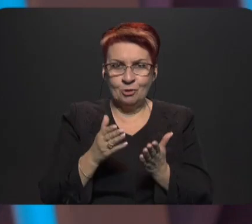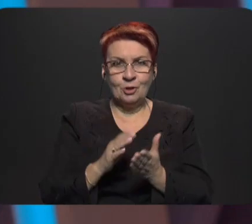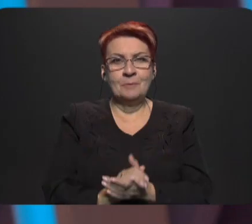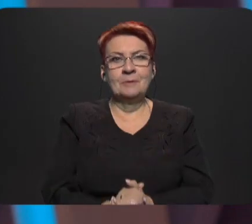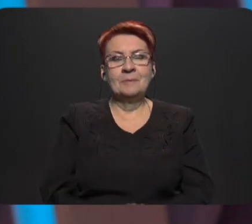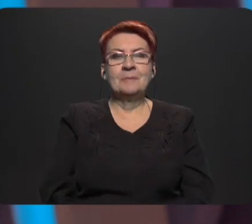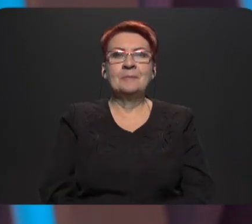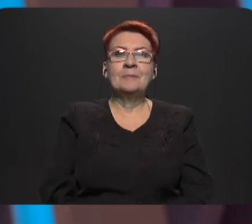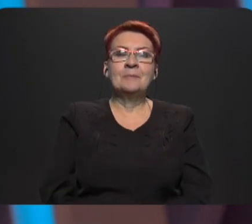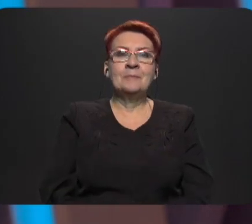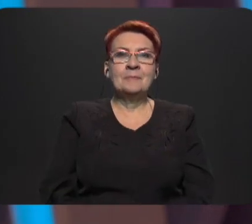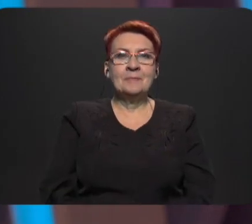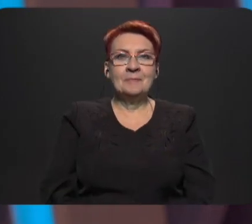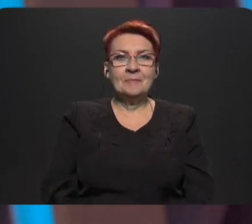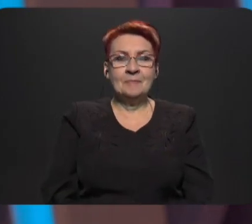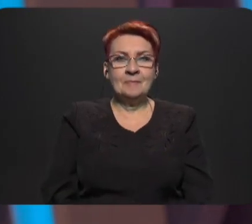номеру